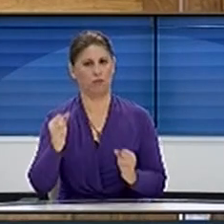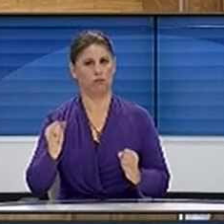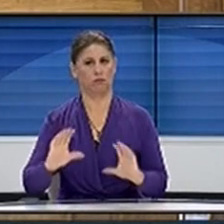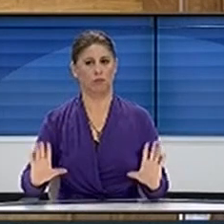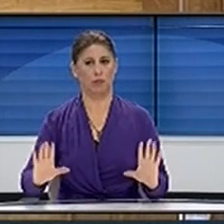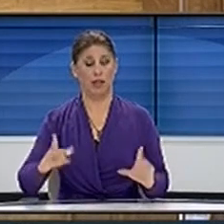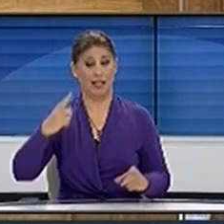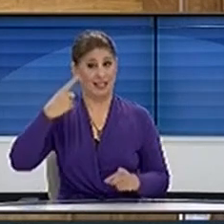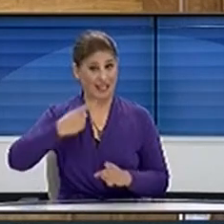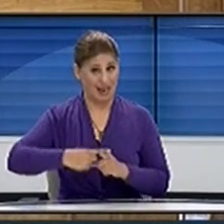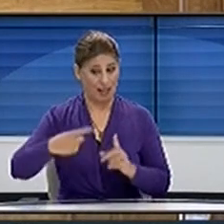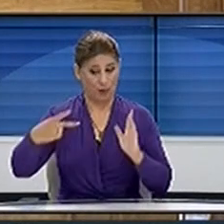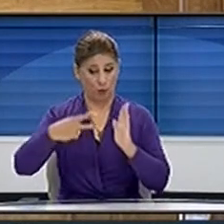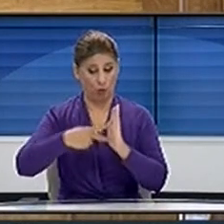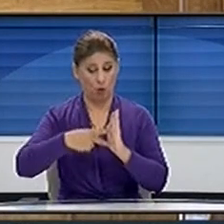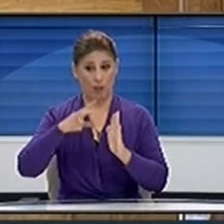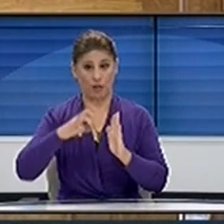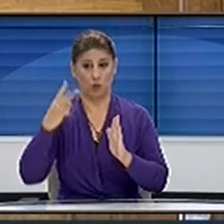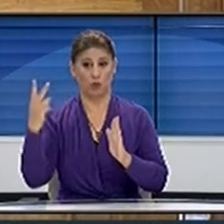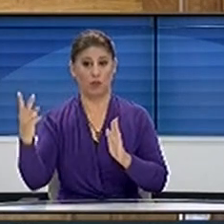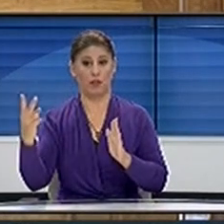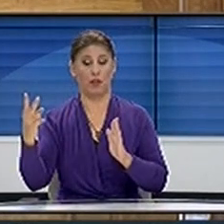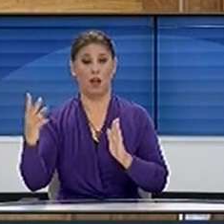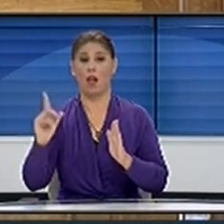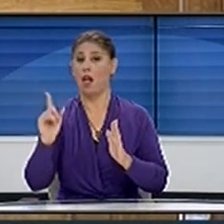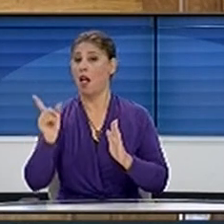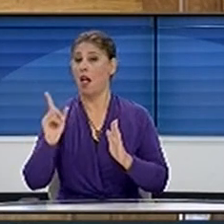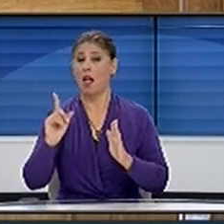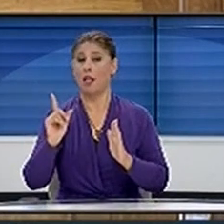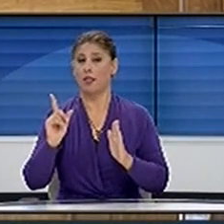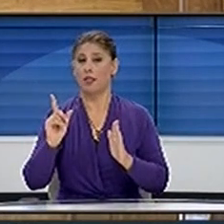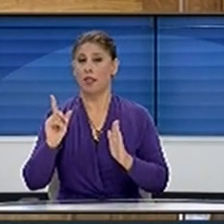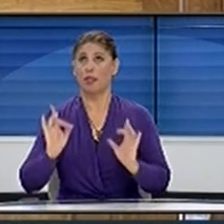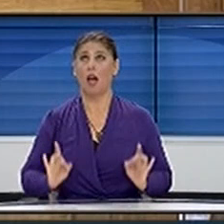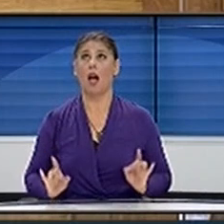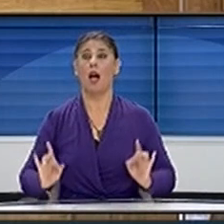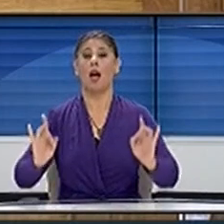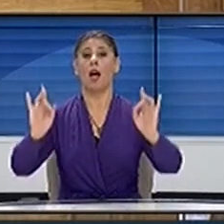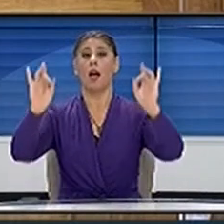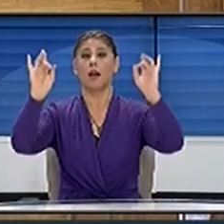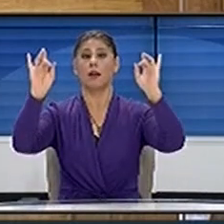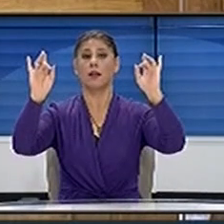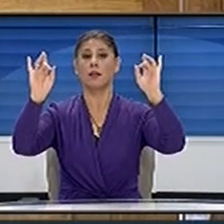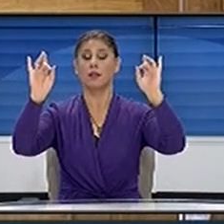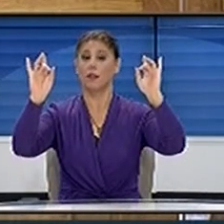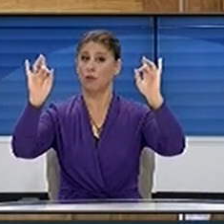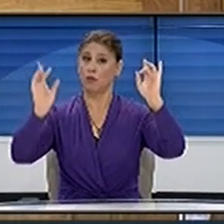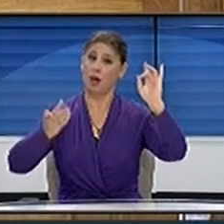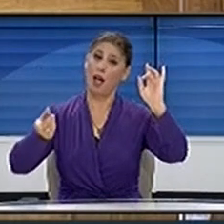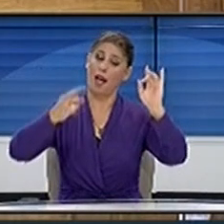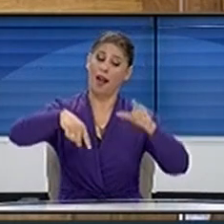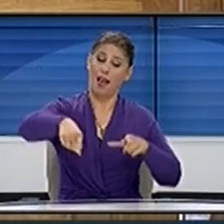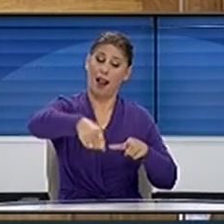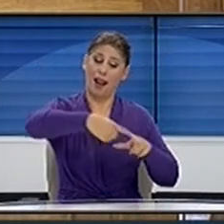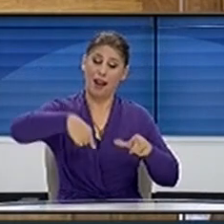Ελλάδα του 2022 δεν θα αναστηθούν τα άλλα λιμάνια από